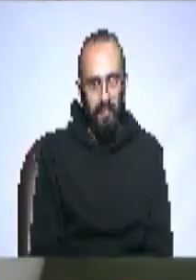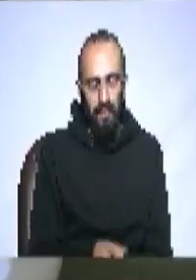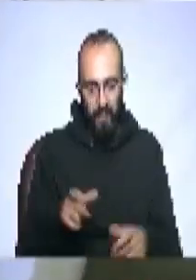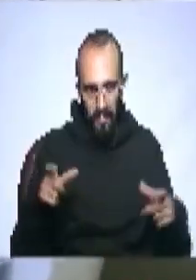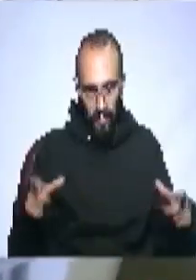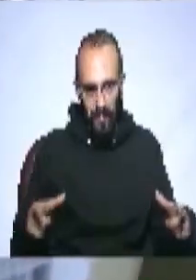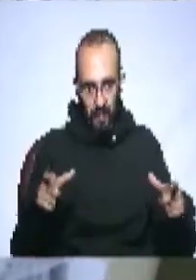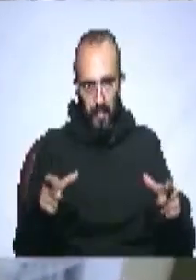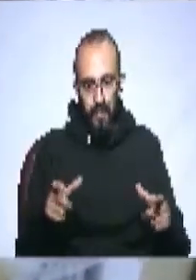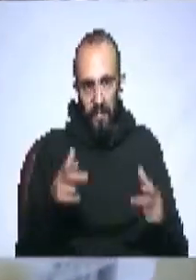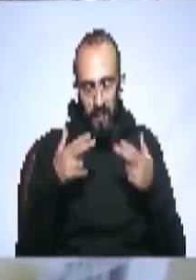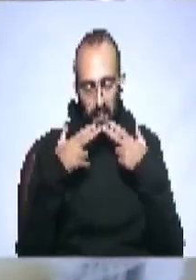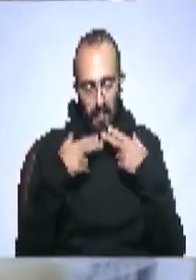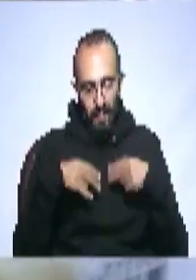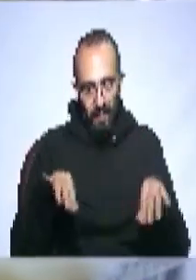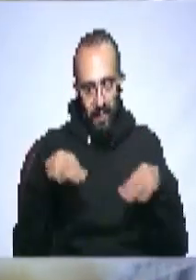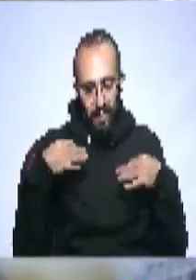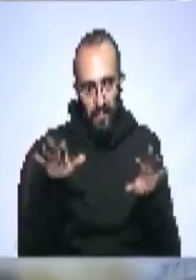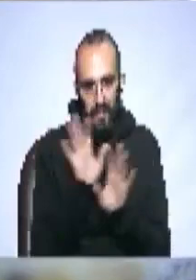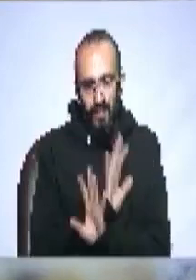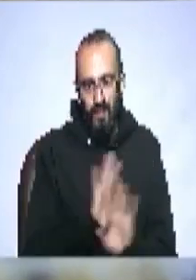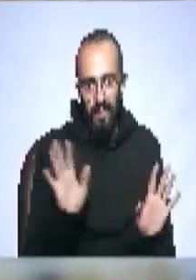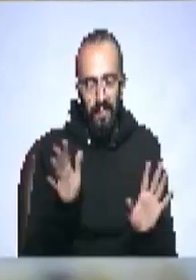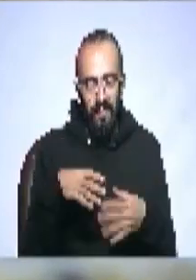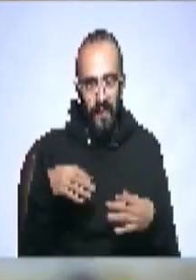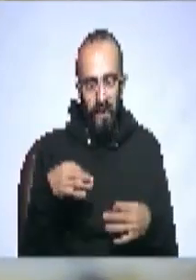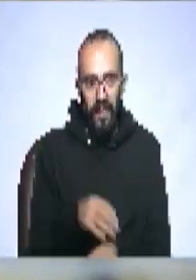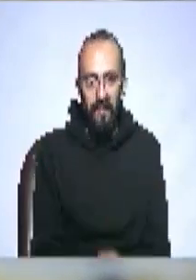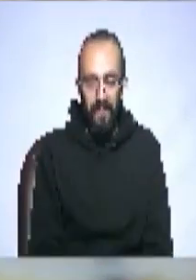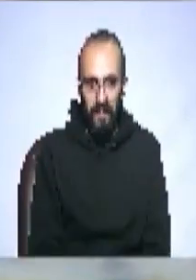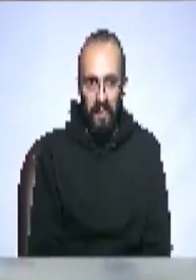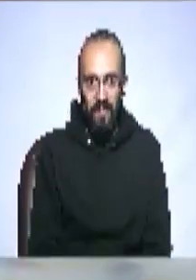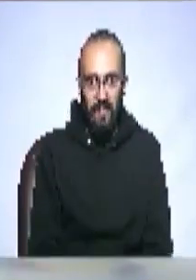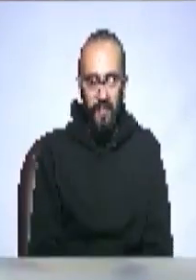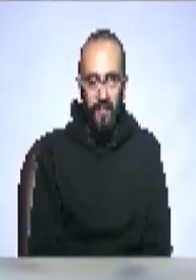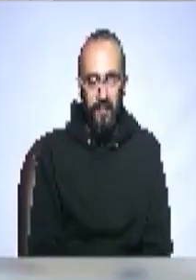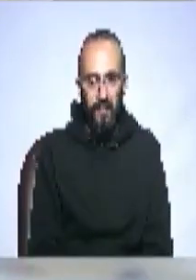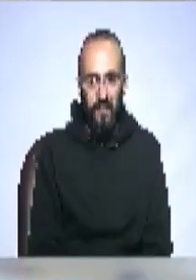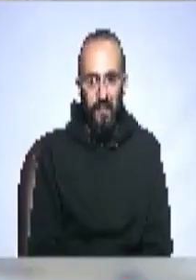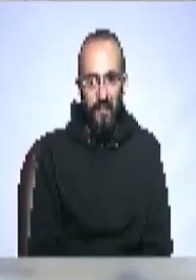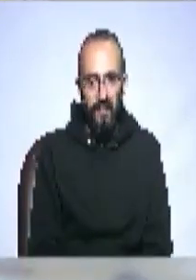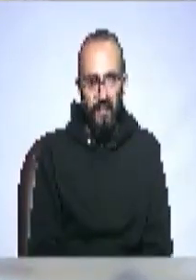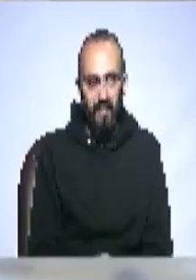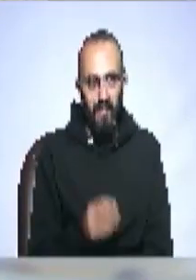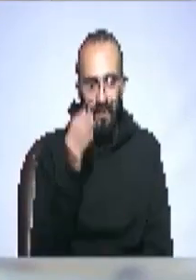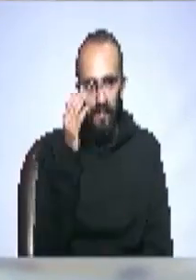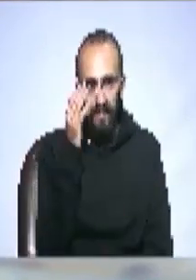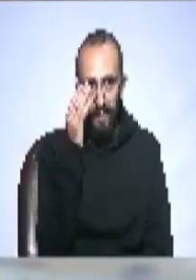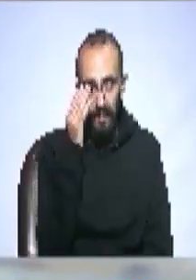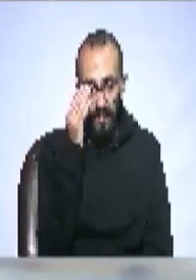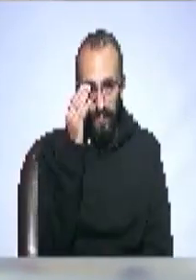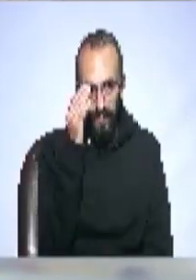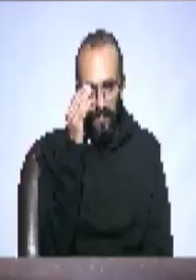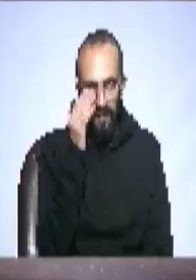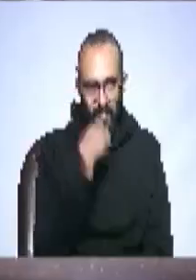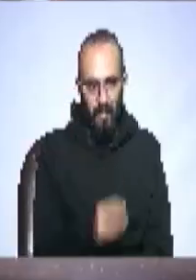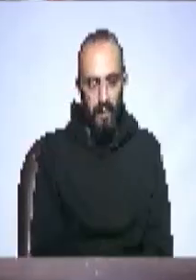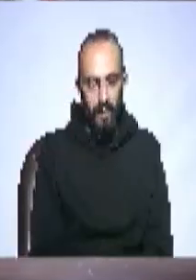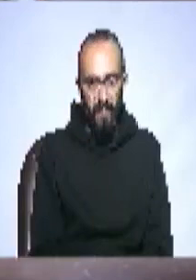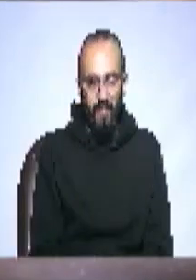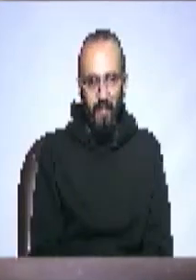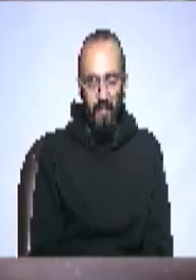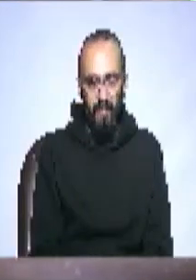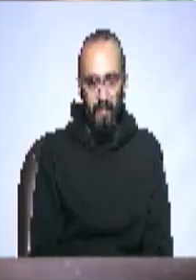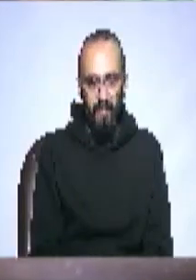حاجة كده في الخيال، زي ما قلنا مكرملة كده. جميل يا شيف، لا ريحتها فظيعه